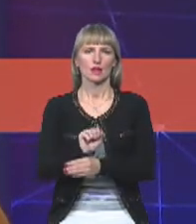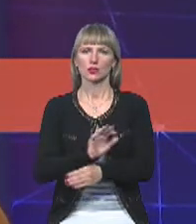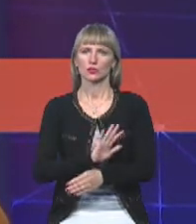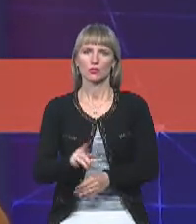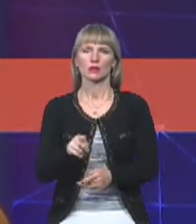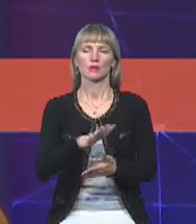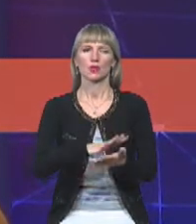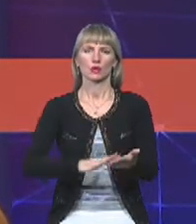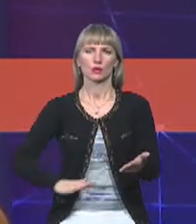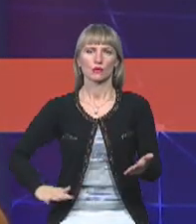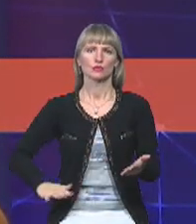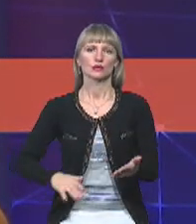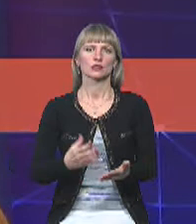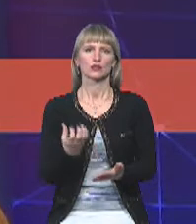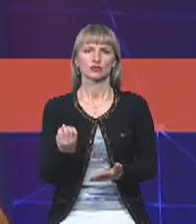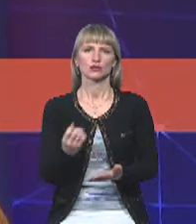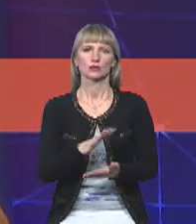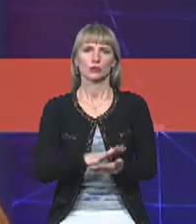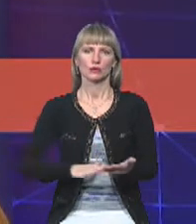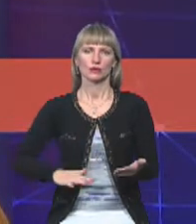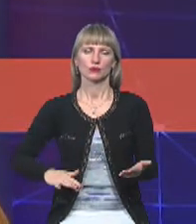вона продовжується. Продовжується,